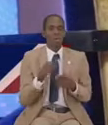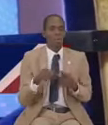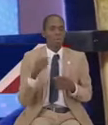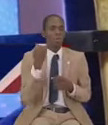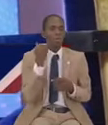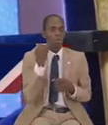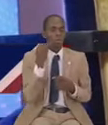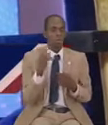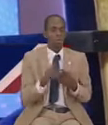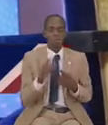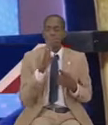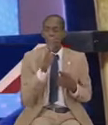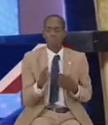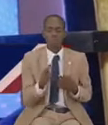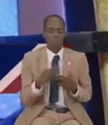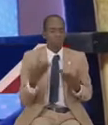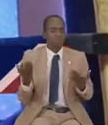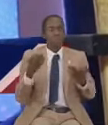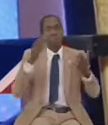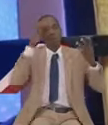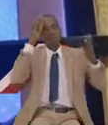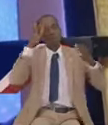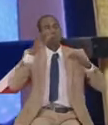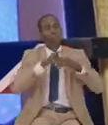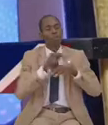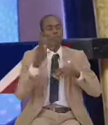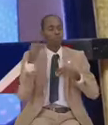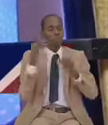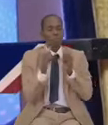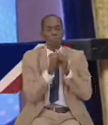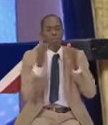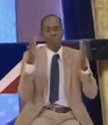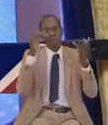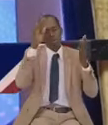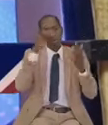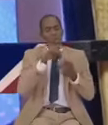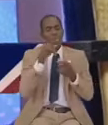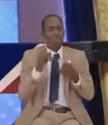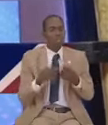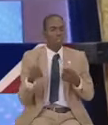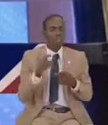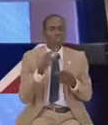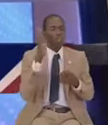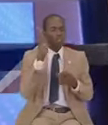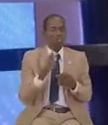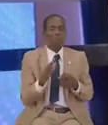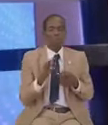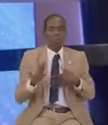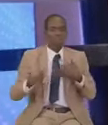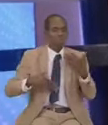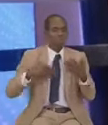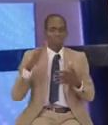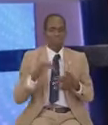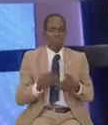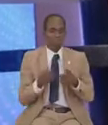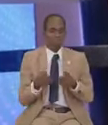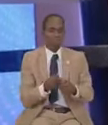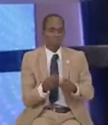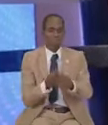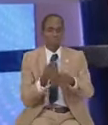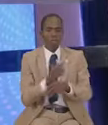eux ils étaient des gens qui blessent lorsqu'il devait avoir être plein d'espoir maintenant ils sont désespérés